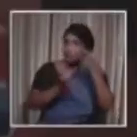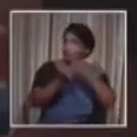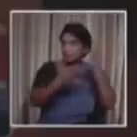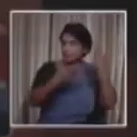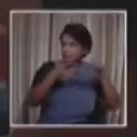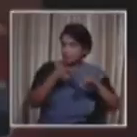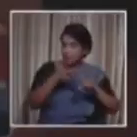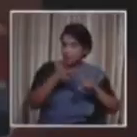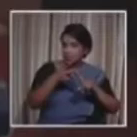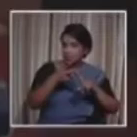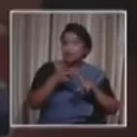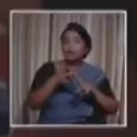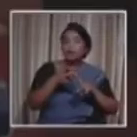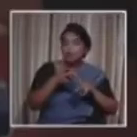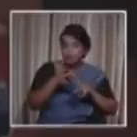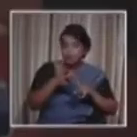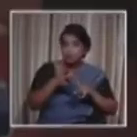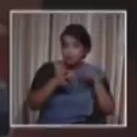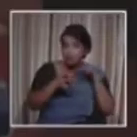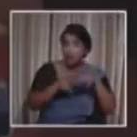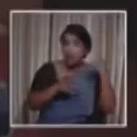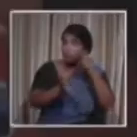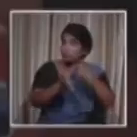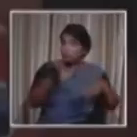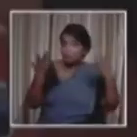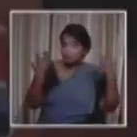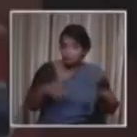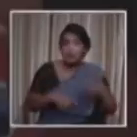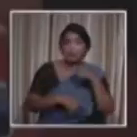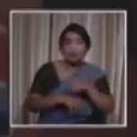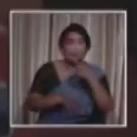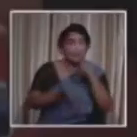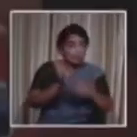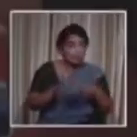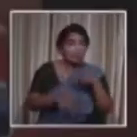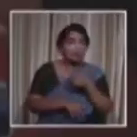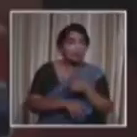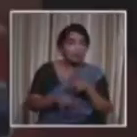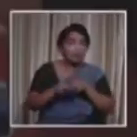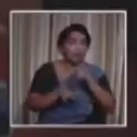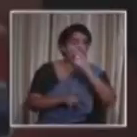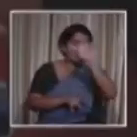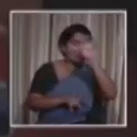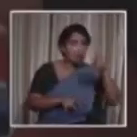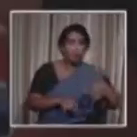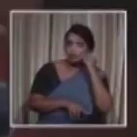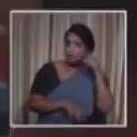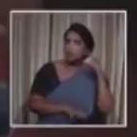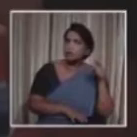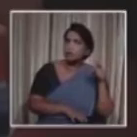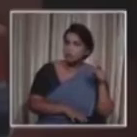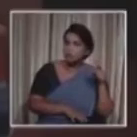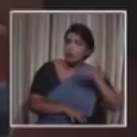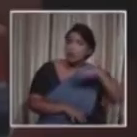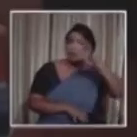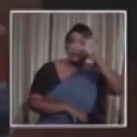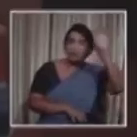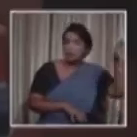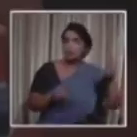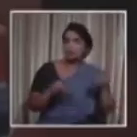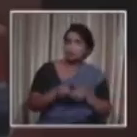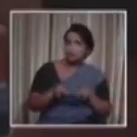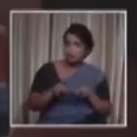වෙලා තියෙනවා. ඒ ට්‍රේඩ් ඇග්‍රීමන්ට් අලුතෙන් අස්සම් කරලා තියෙනවා. ඒ ට්‍රේඩ් ඇග්‍රීමන්ට් වලට ආපු රටවල් එක්ක අද රුසියාව උන්ගේ අනිත් රටවල් වලට